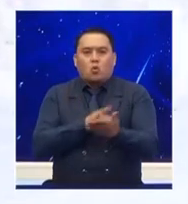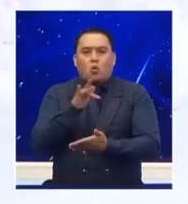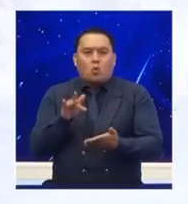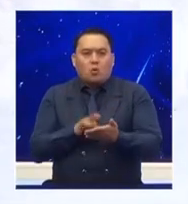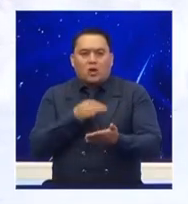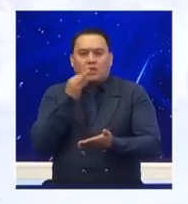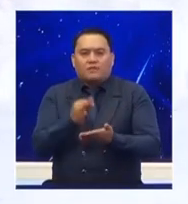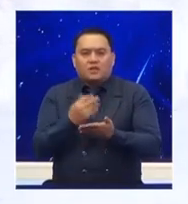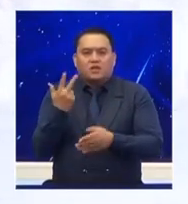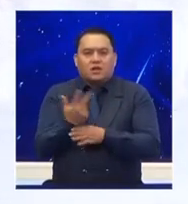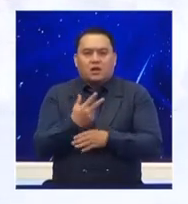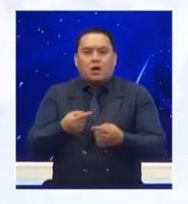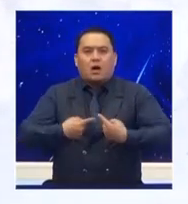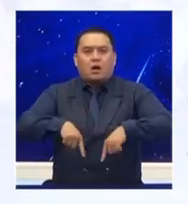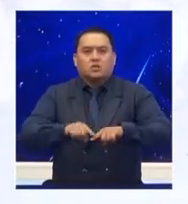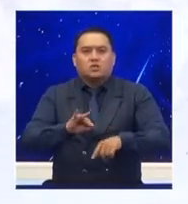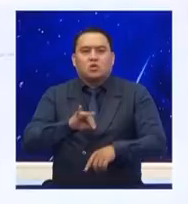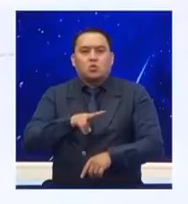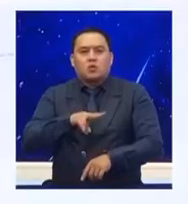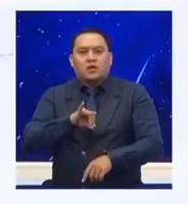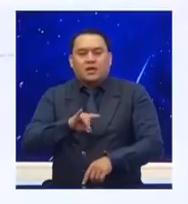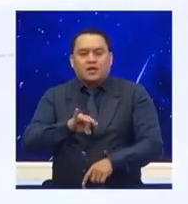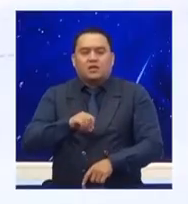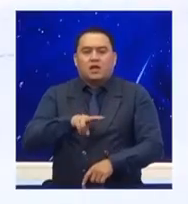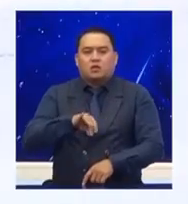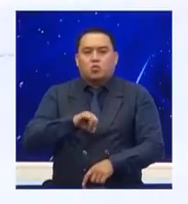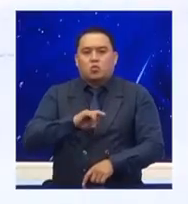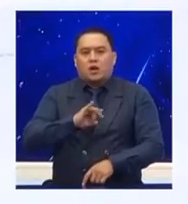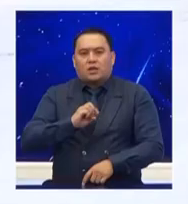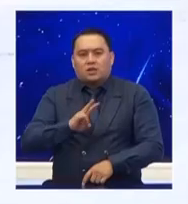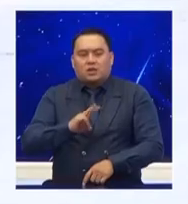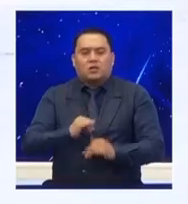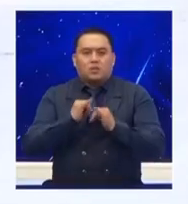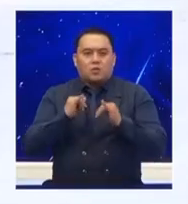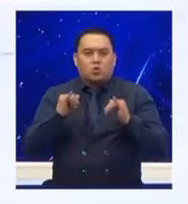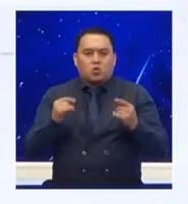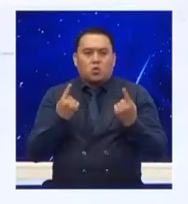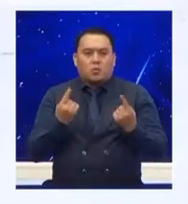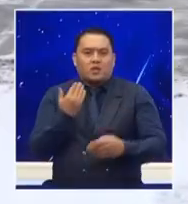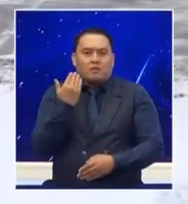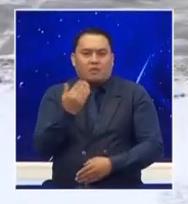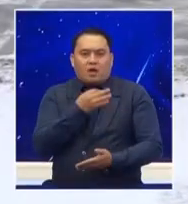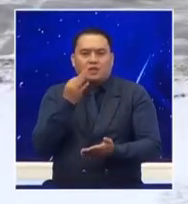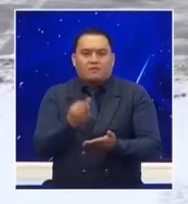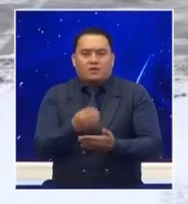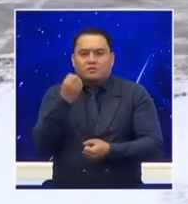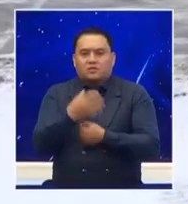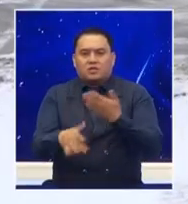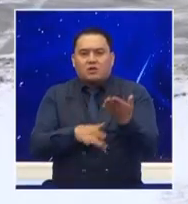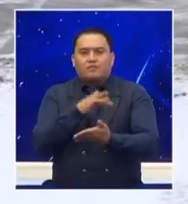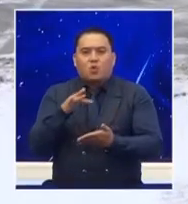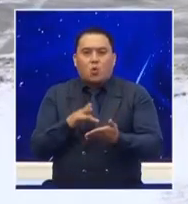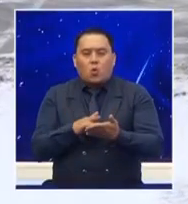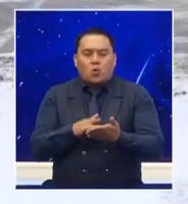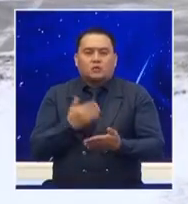период отвечают три организации – «Жигули», «Шерас-4» и «Талдыкурган-Куркейту», самая крупная из них. Она отвечает за центр города и южную